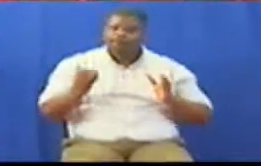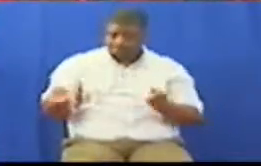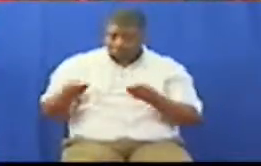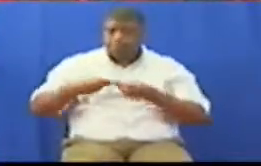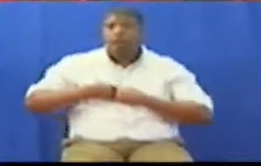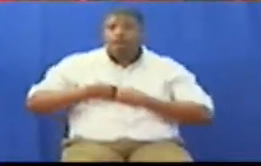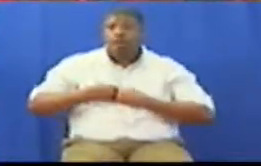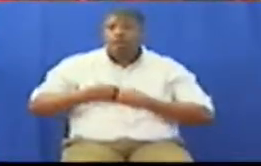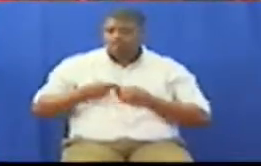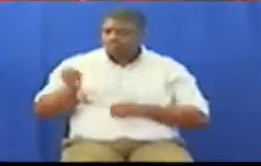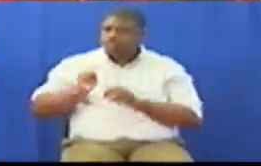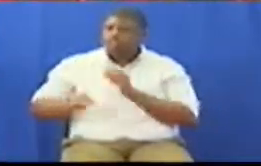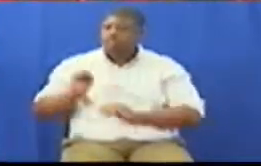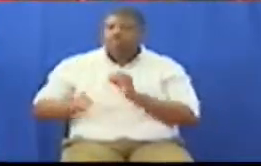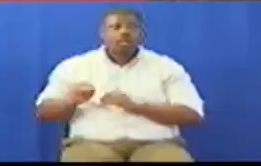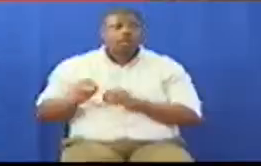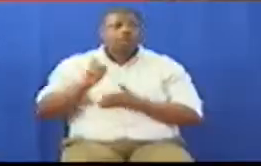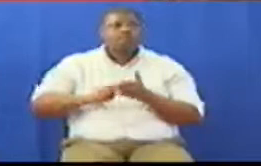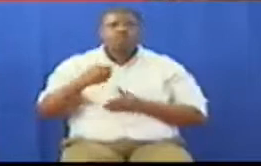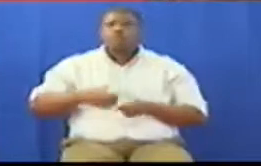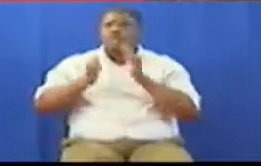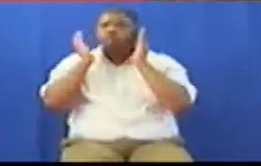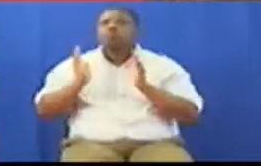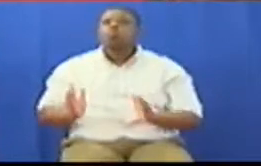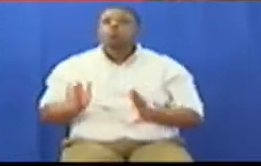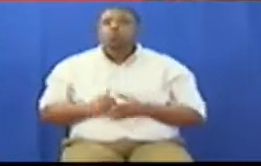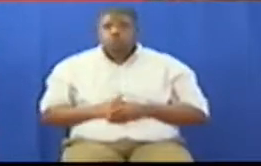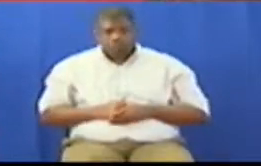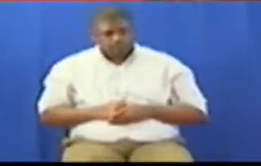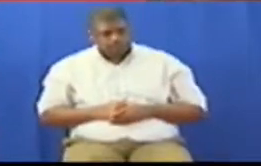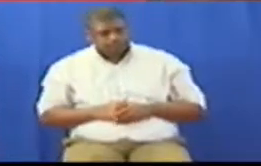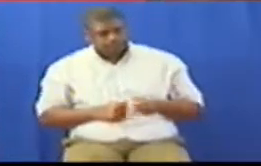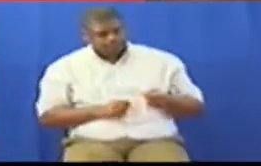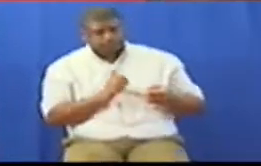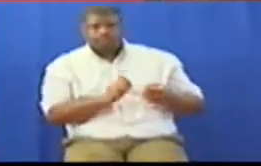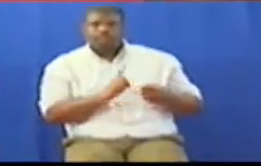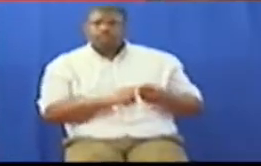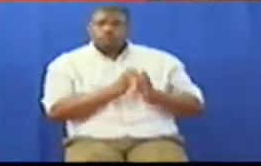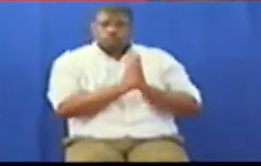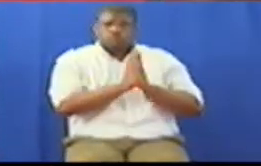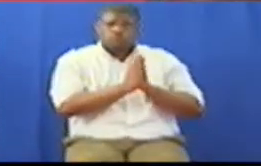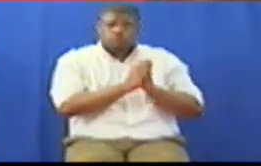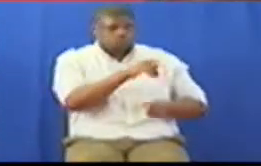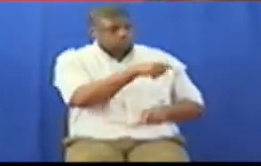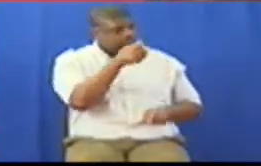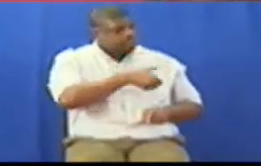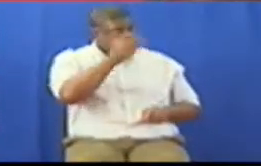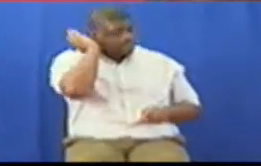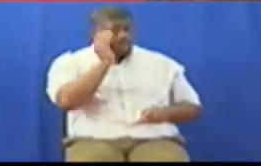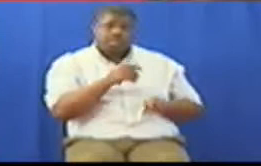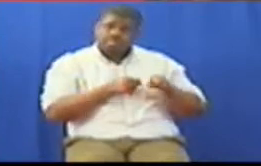ofisi ya Waziri Mkuu. Kwanza Mheshimiwa Spika, ningependa kushukuru sana serikali ya awamu ya